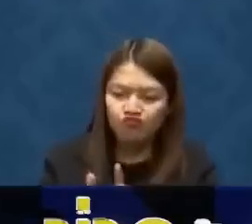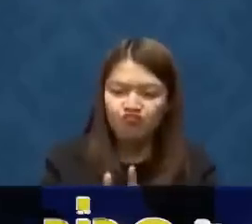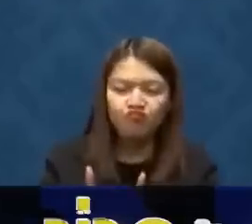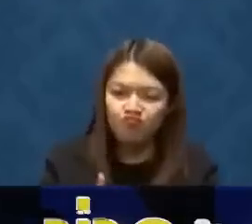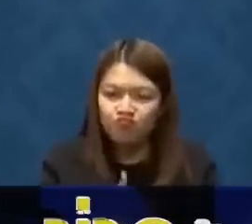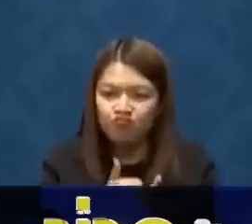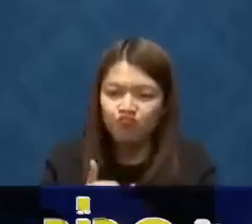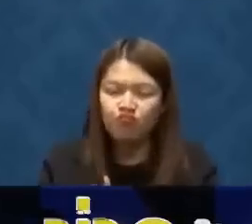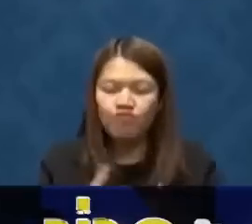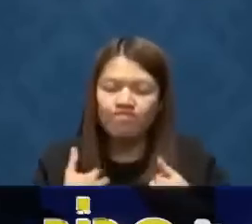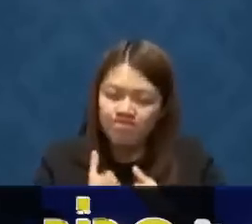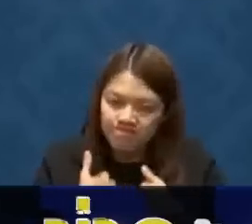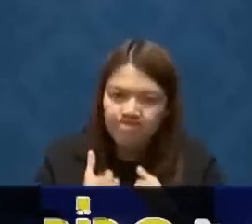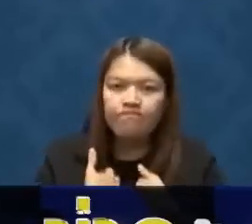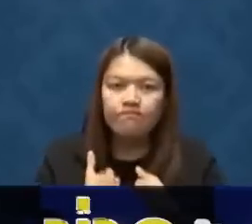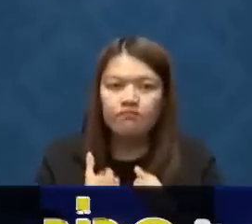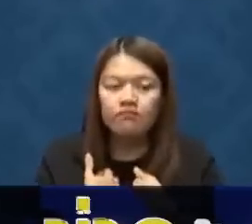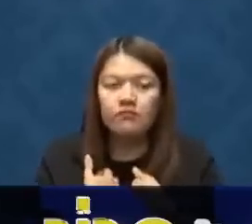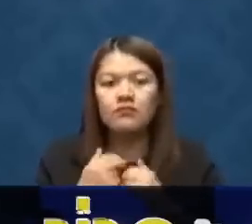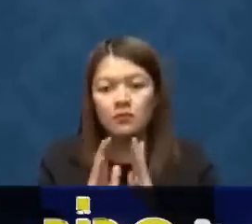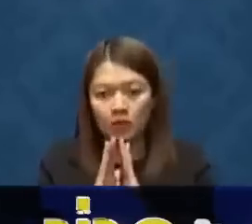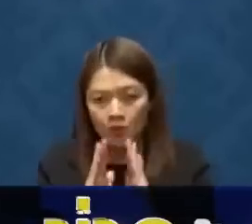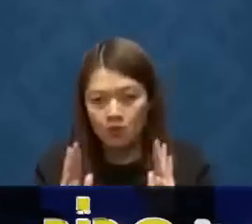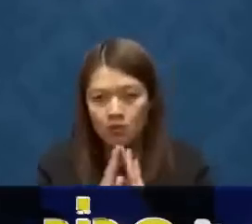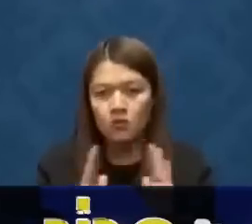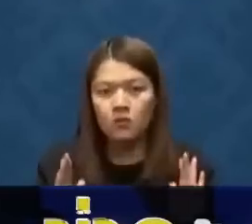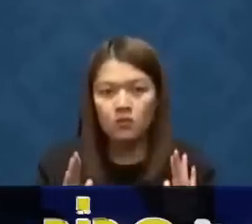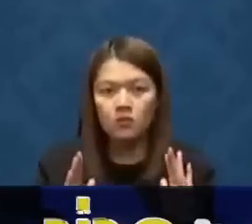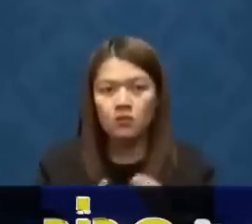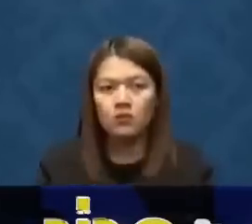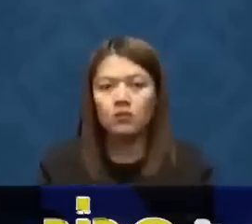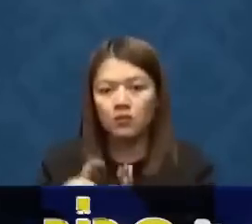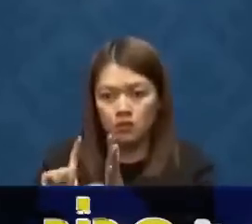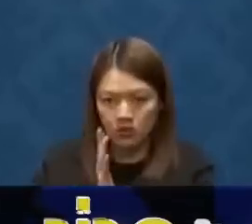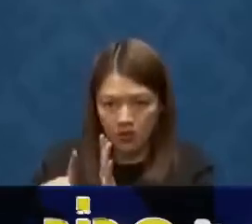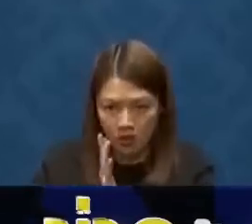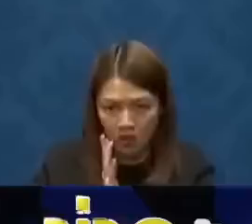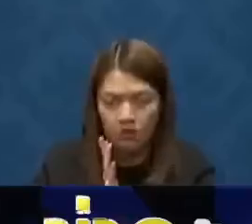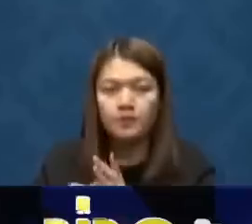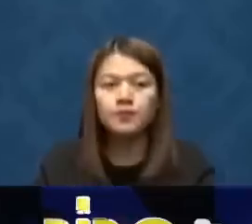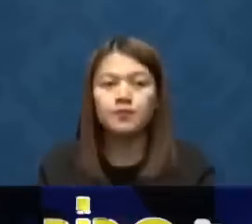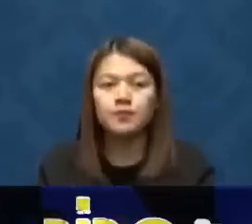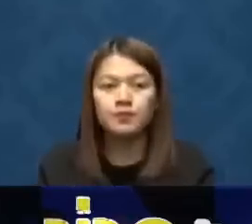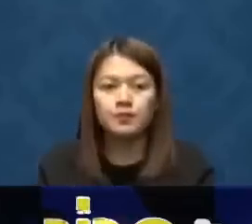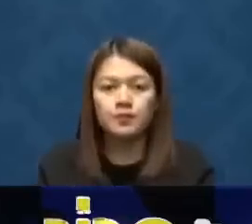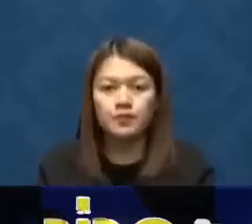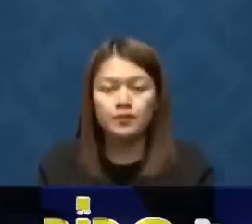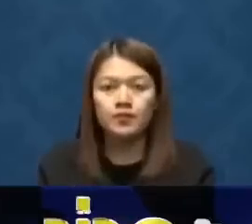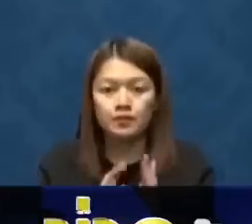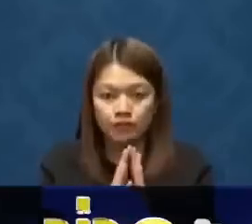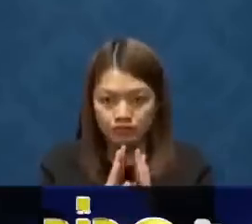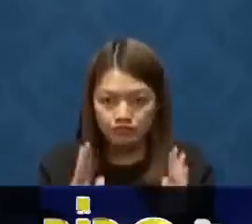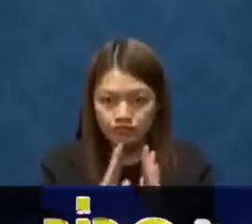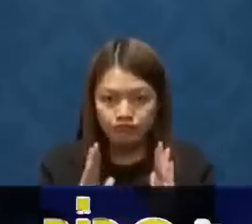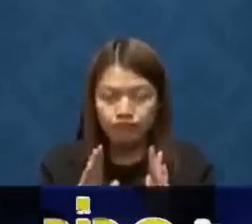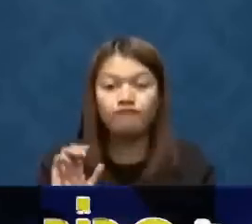1ใน5ของจำนวนสมาชิกดังนั้นเพื่อให้การปฏิบัติหน้าที่เป็นไปตามรัฐธรรมนูญจึงกำหนดไว้รอให้การ